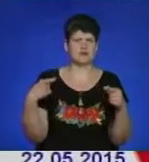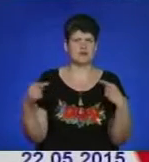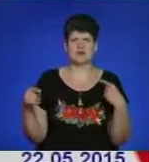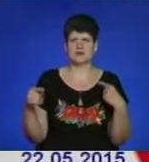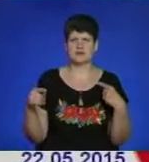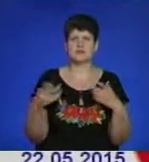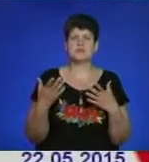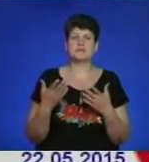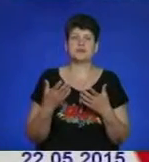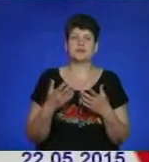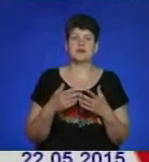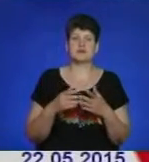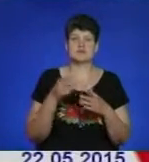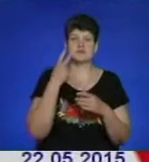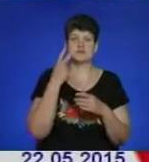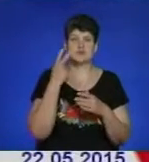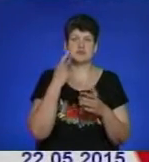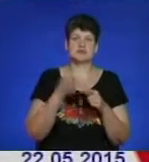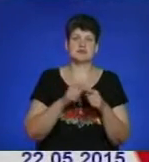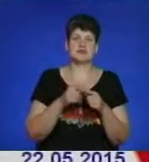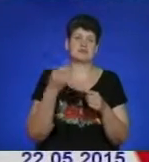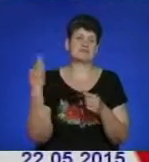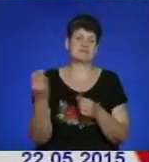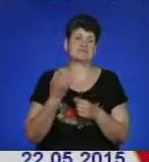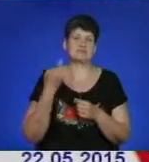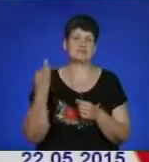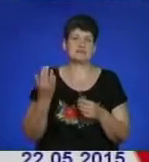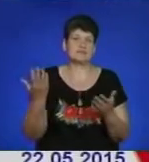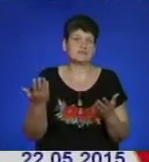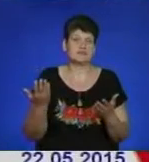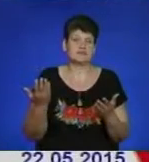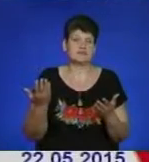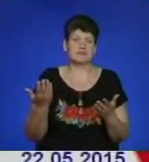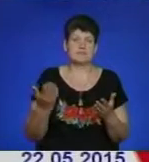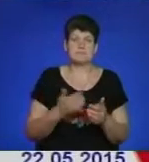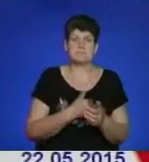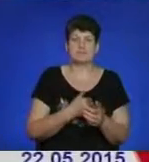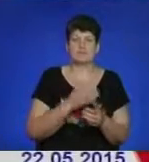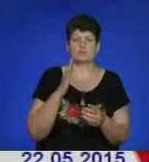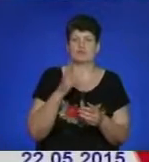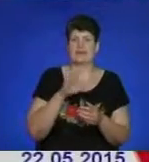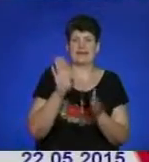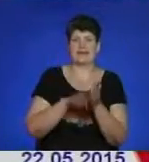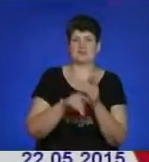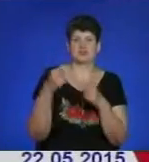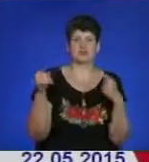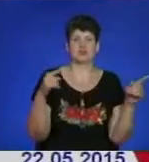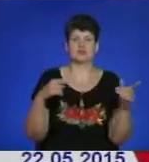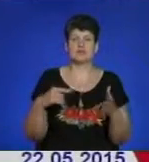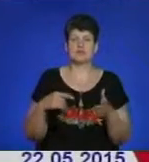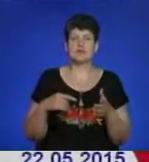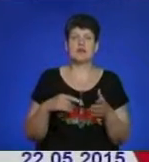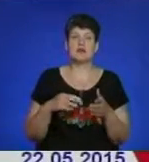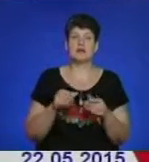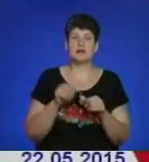Не останню роль в цьому відіграє банальна цікавість і бажання бути не гіршою інших. Окрім